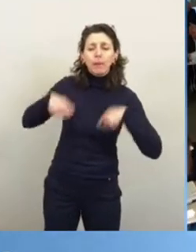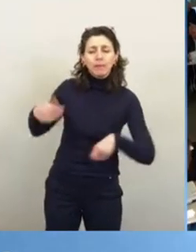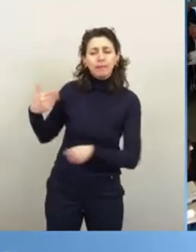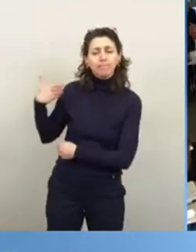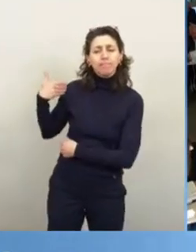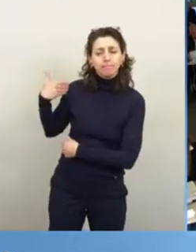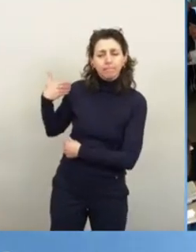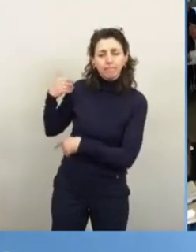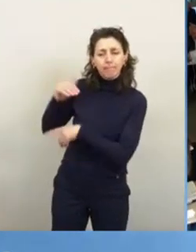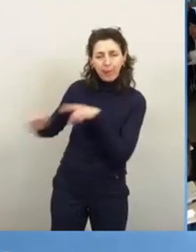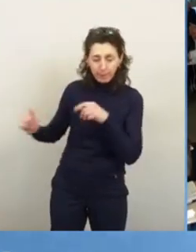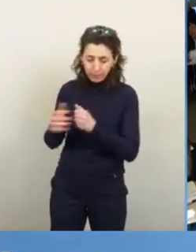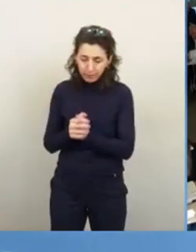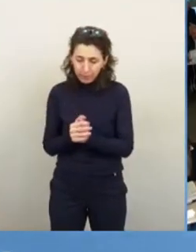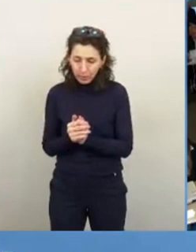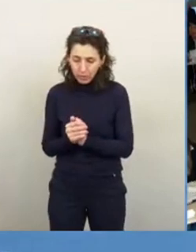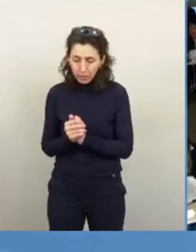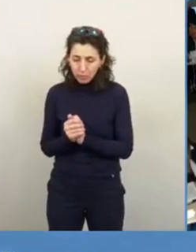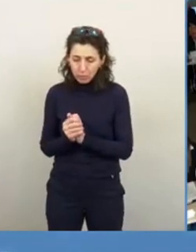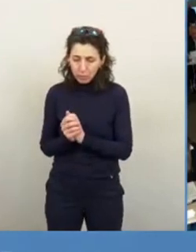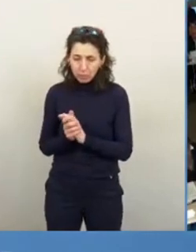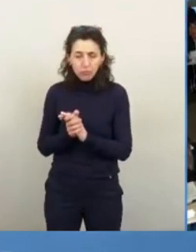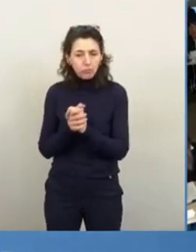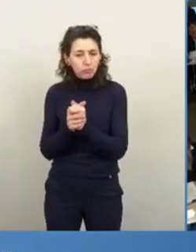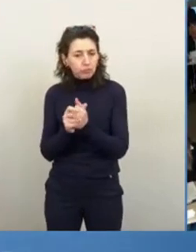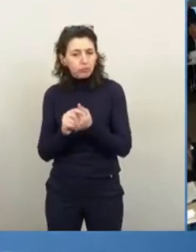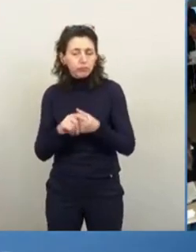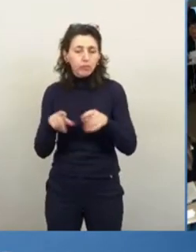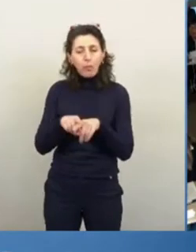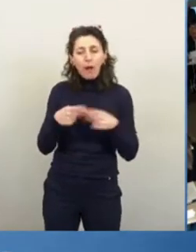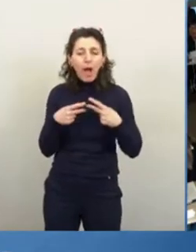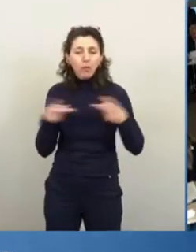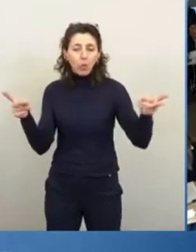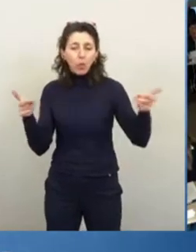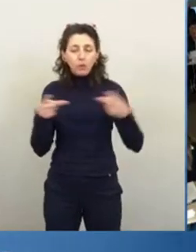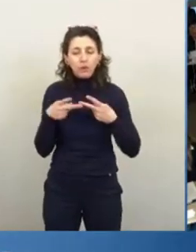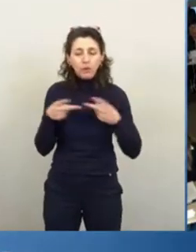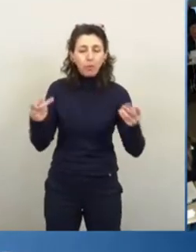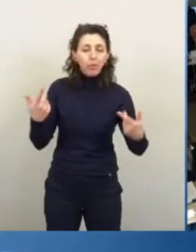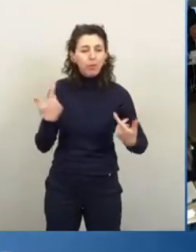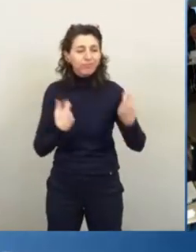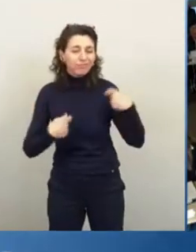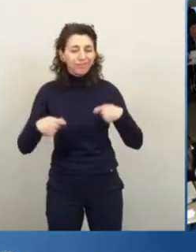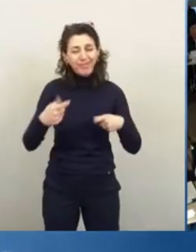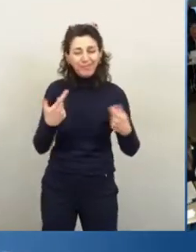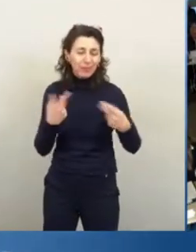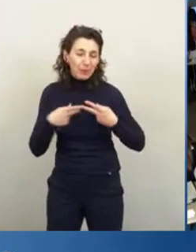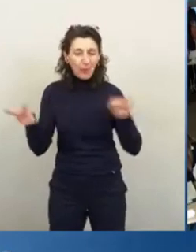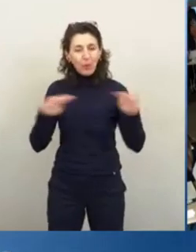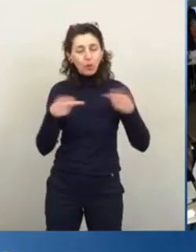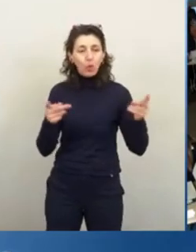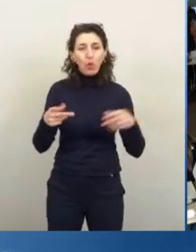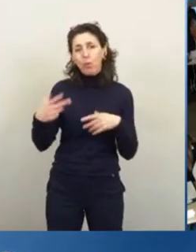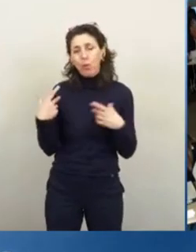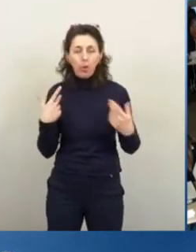nouveau à l'heure toujours de vos annonces un peu démagogue d'accélérer l'interdiction des véhicules diesel et des villes